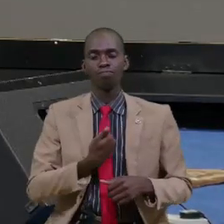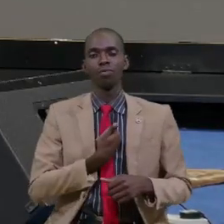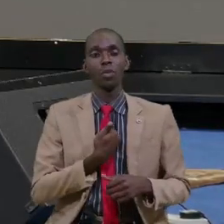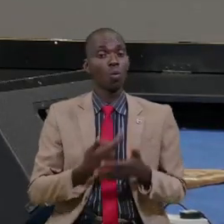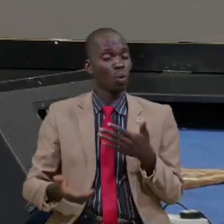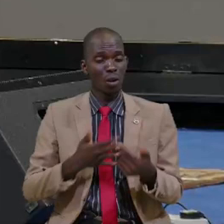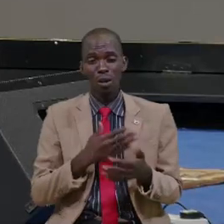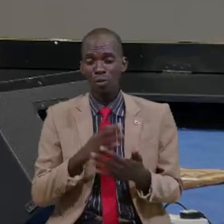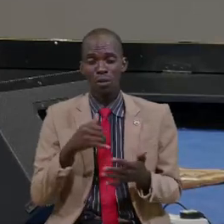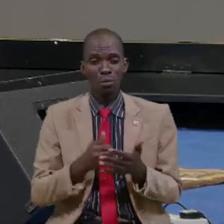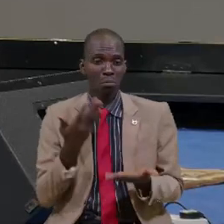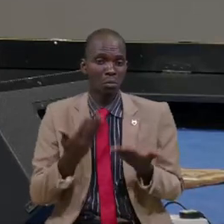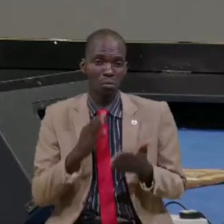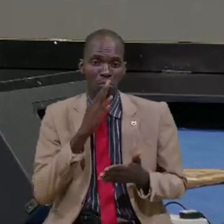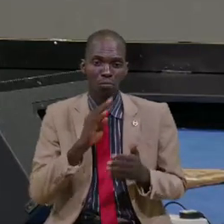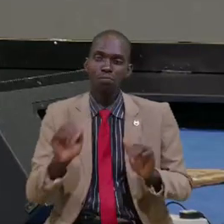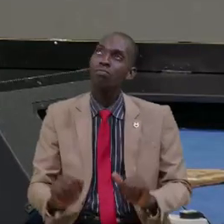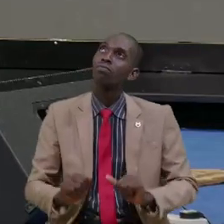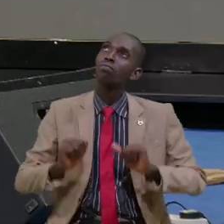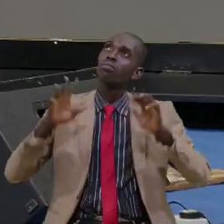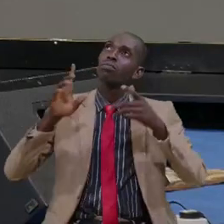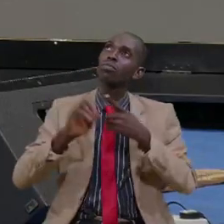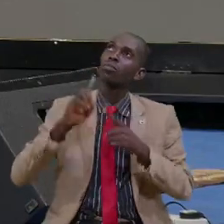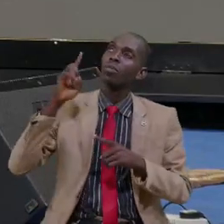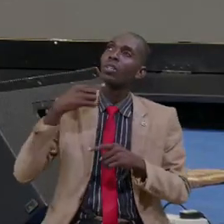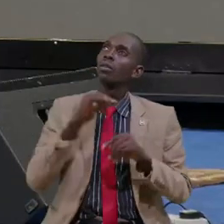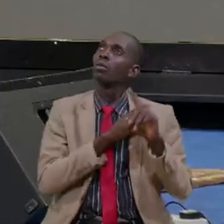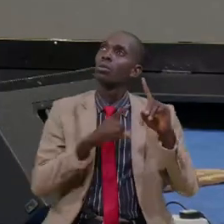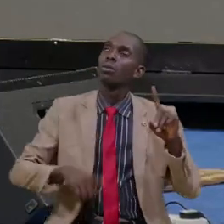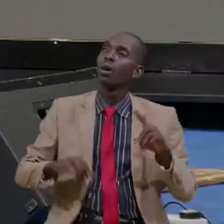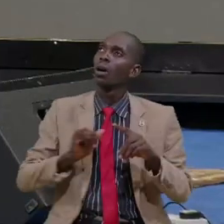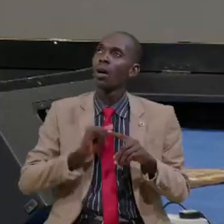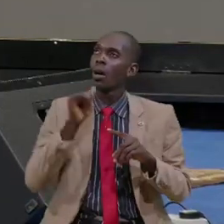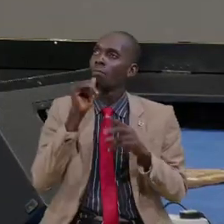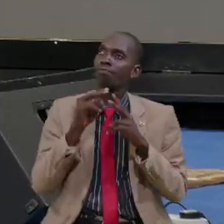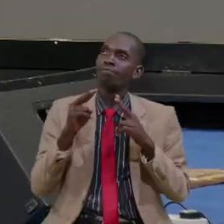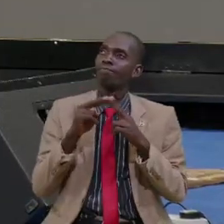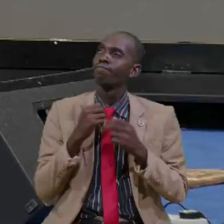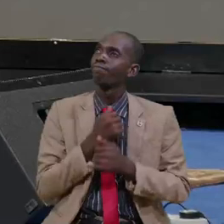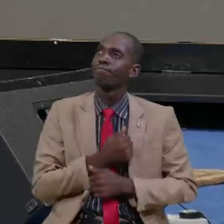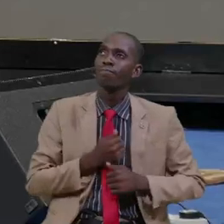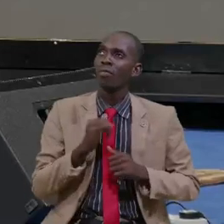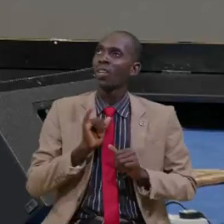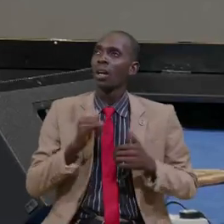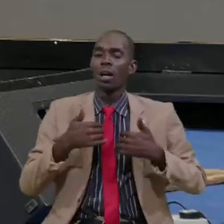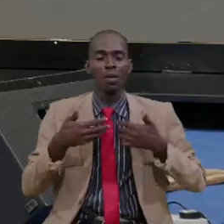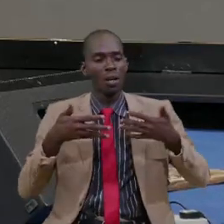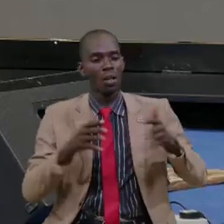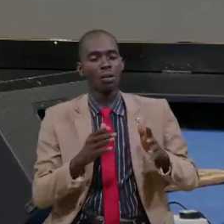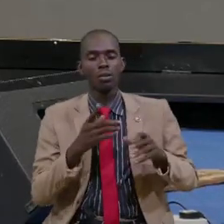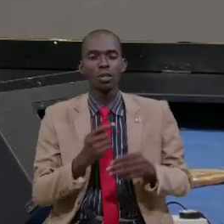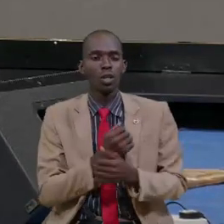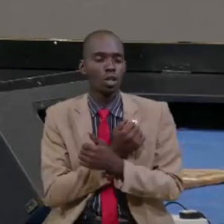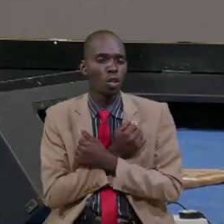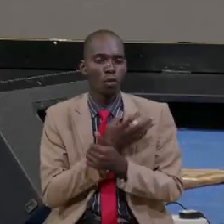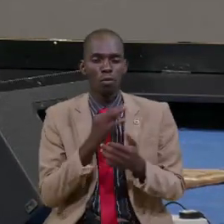dois t'abandonner au Seigneur ce soir et tu dis, Seigneur, je suis si désolé. J'ai permis à l'amour de la